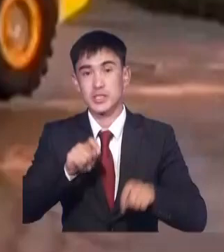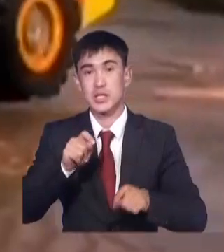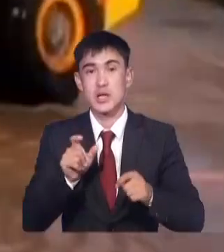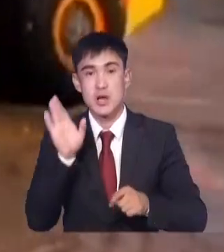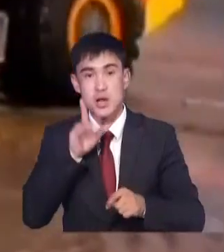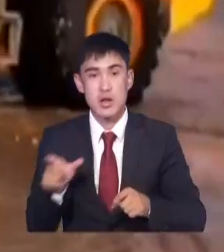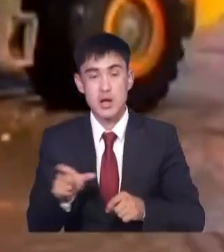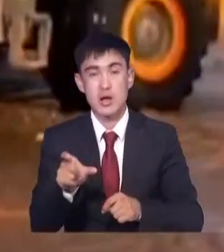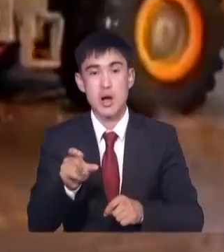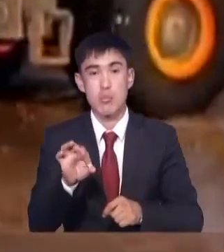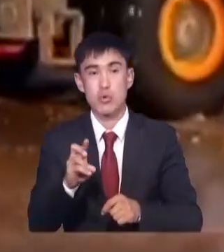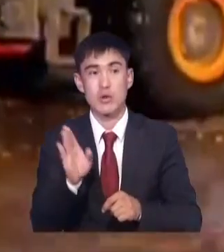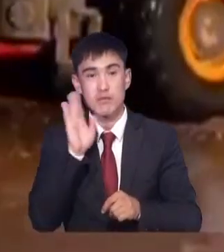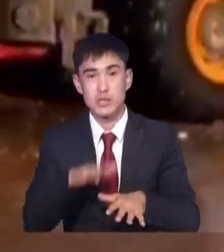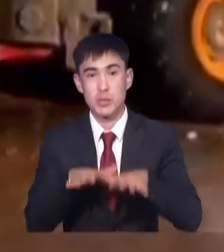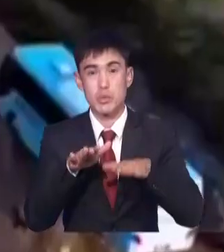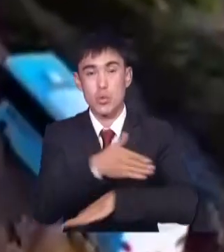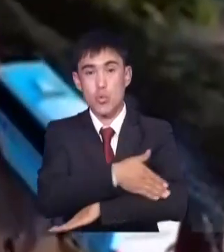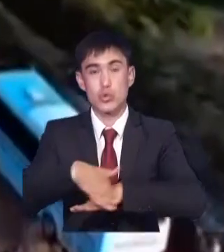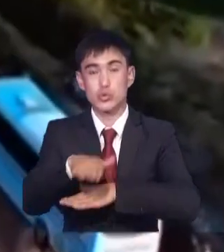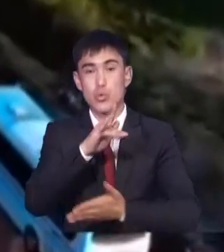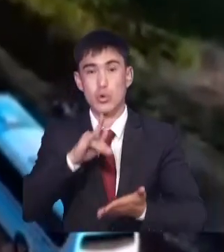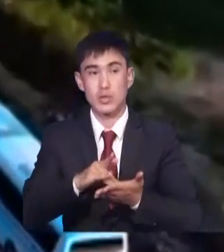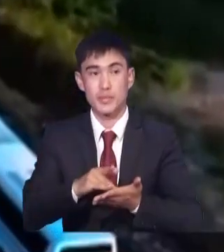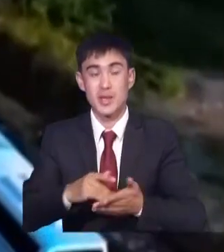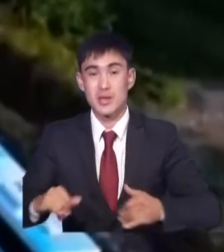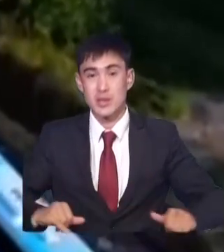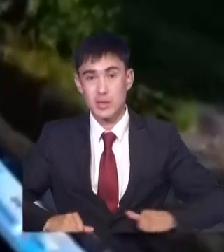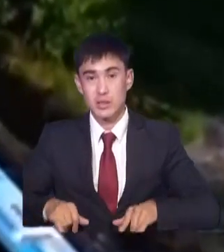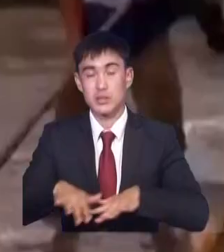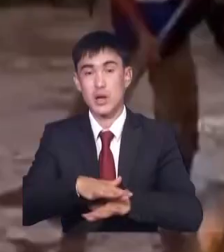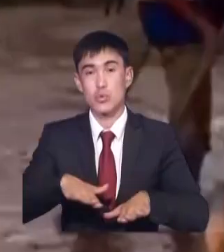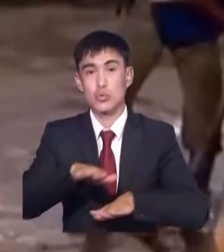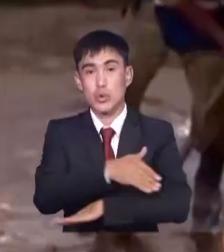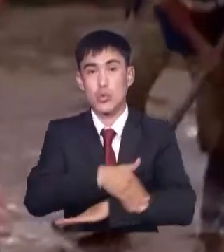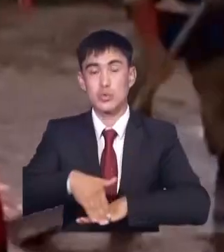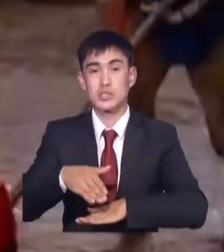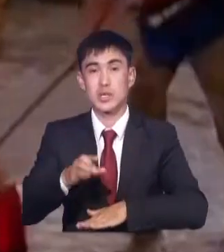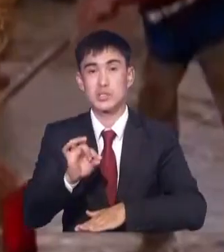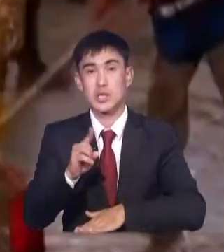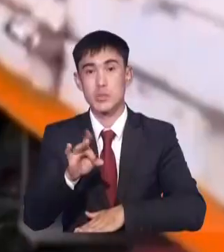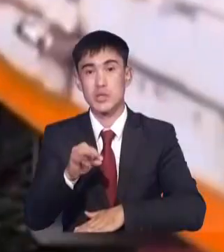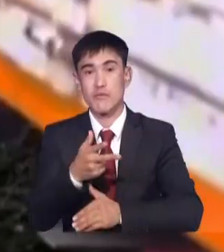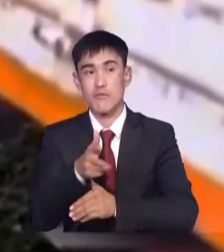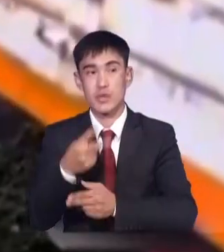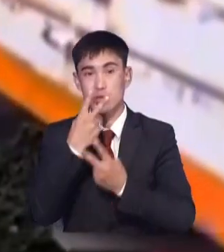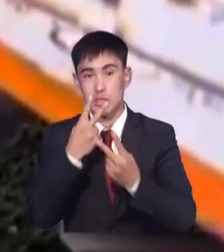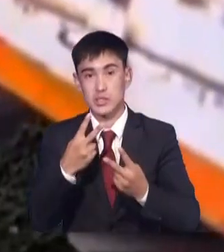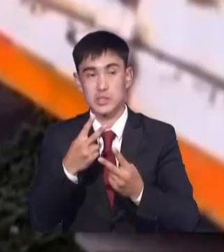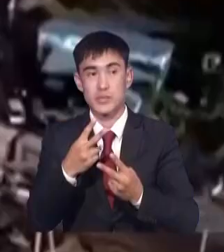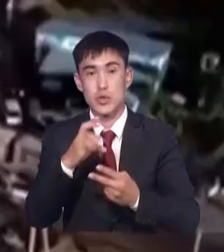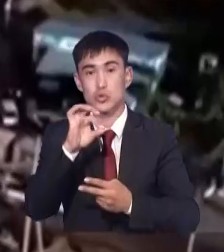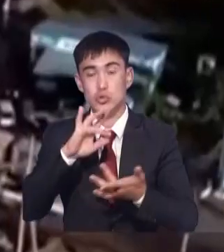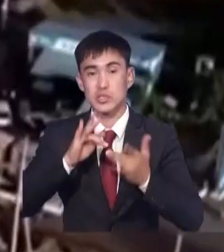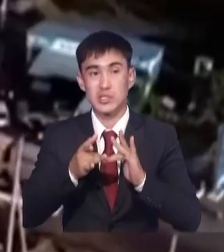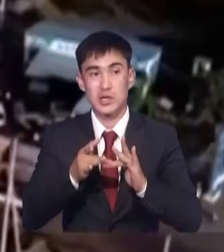Акбуура вышла из берегов и затопила улицы города, в том числе рынок, расположенный на улице Зайнабидинова. На видео, выложенных очевидцами в